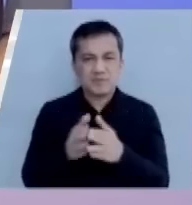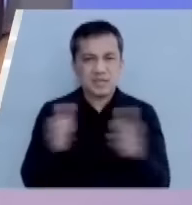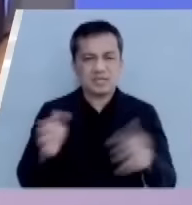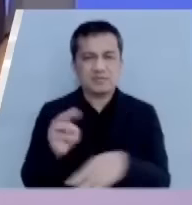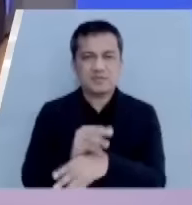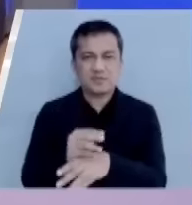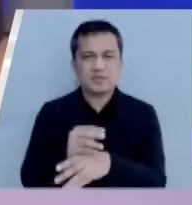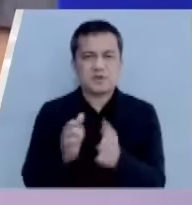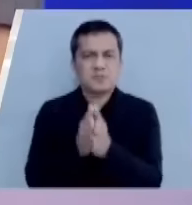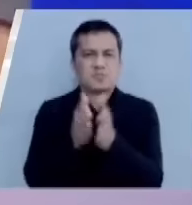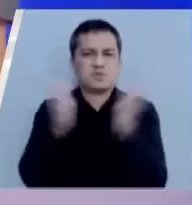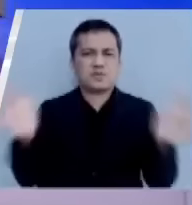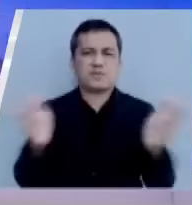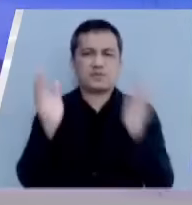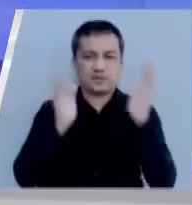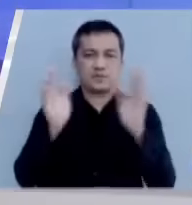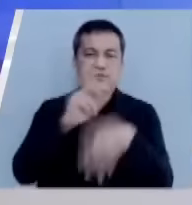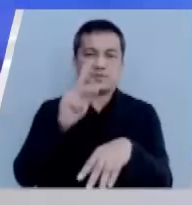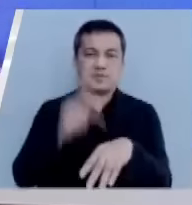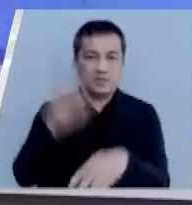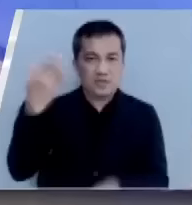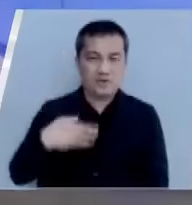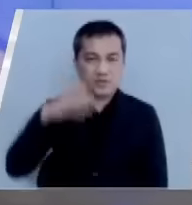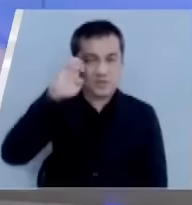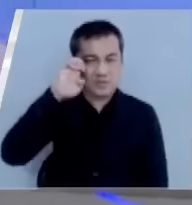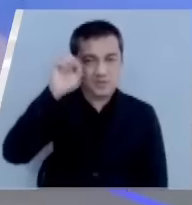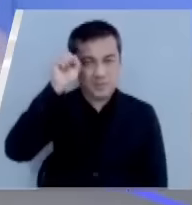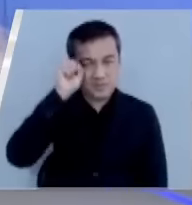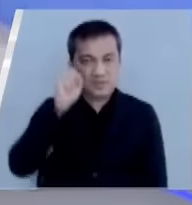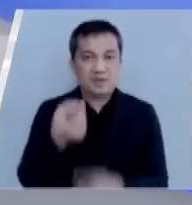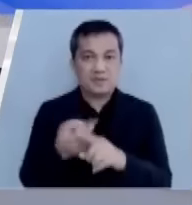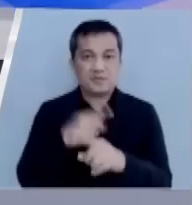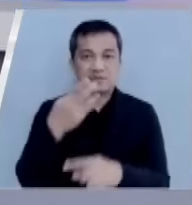na paglilingkod sa bayan, ako po si Emil Sumangil. Mula sa GMA